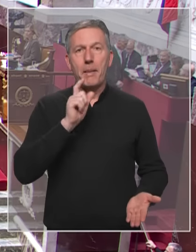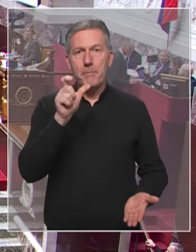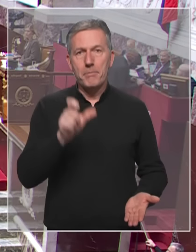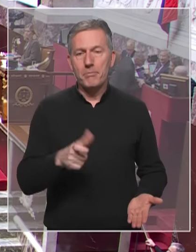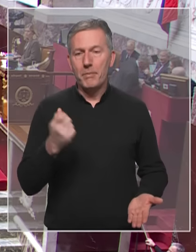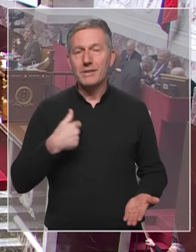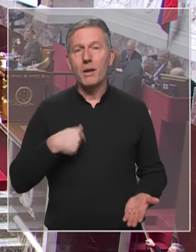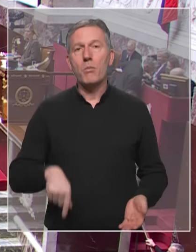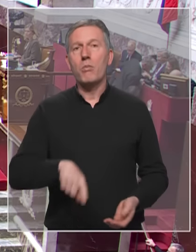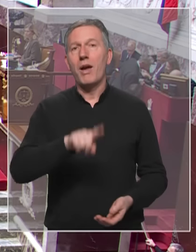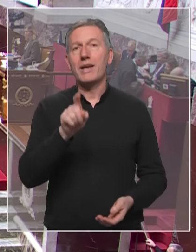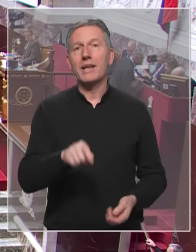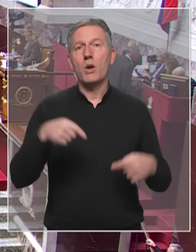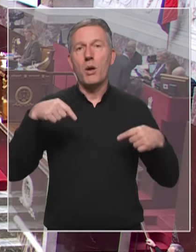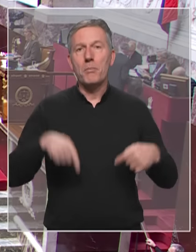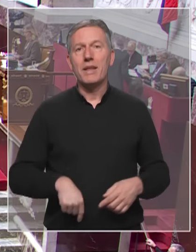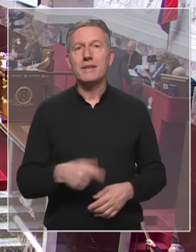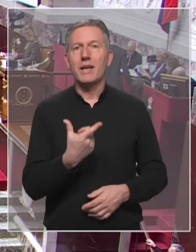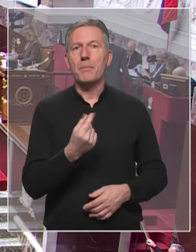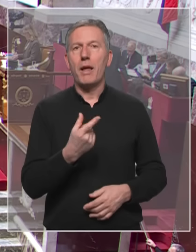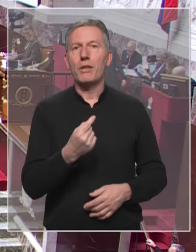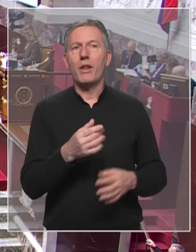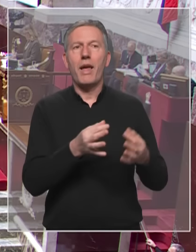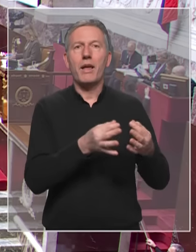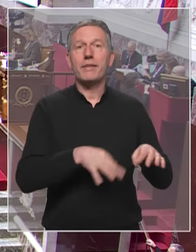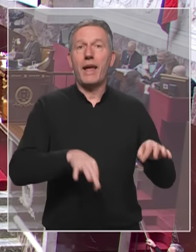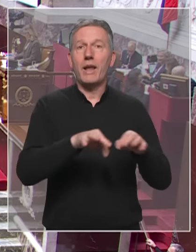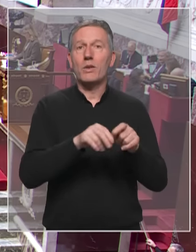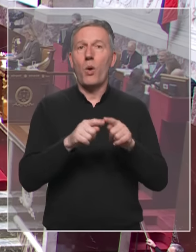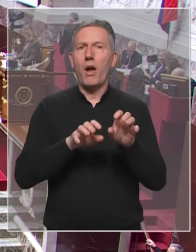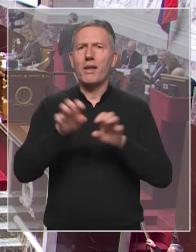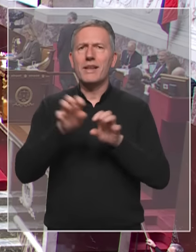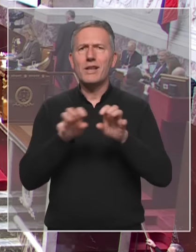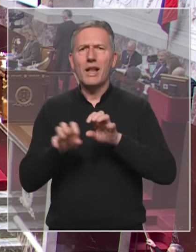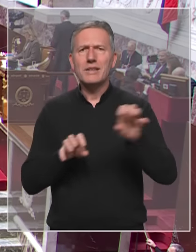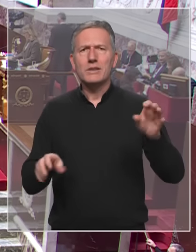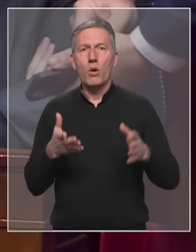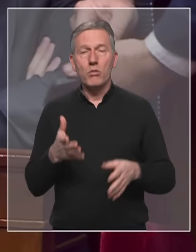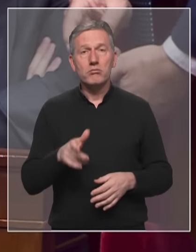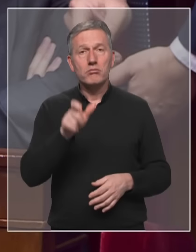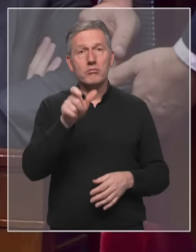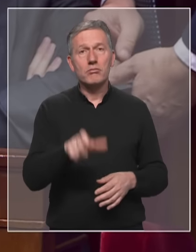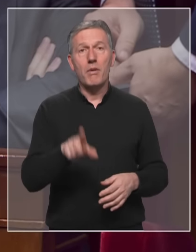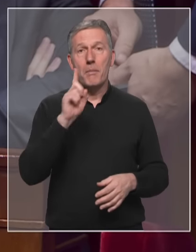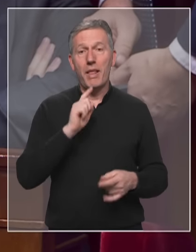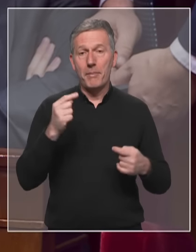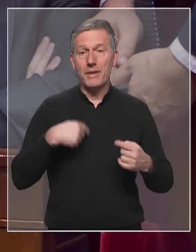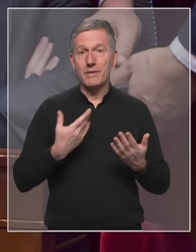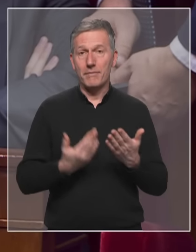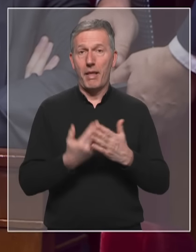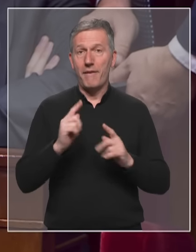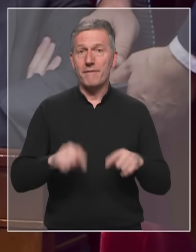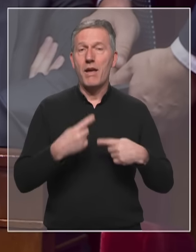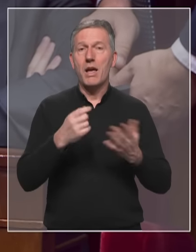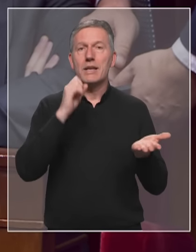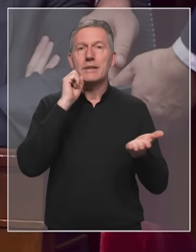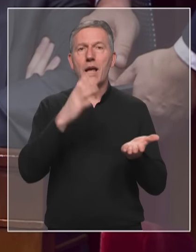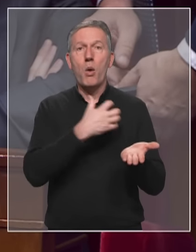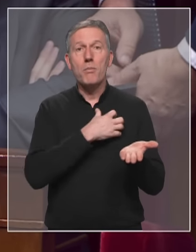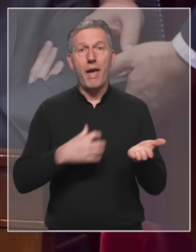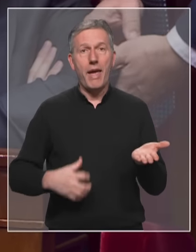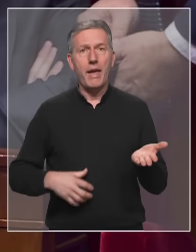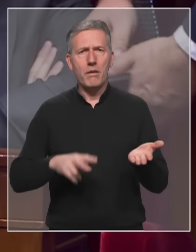question s'adresse à la ministre du Partenariat avec les Territoires et de la Décentralisation. Madame la ministre, j'étais ce matin au Salon des maires et je veux vous partager